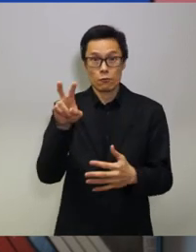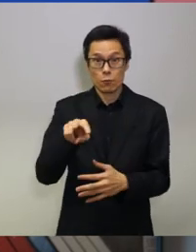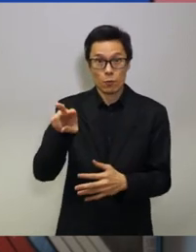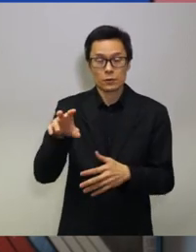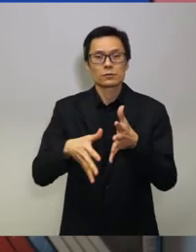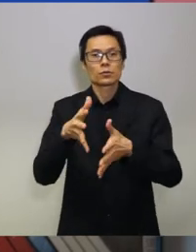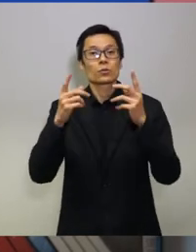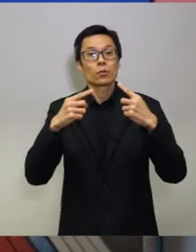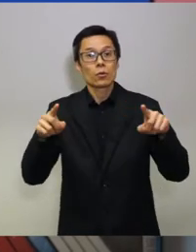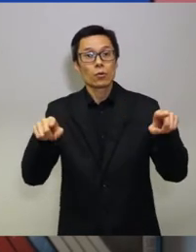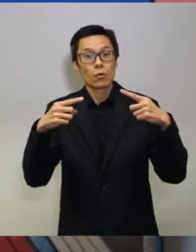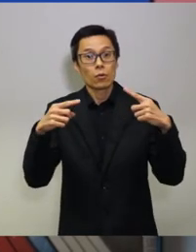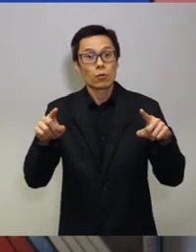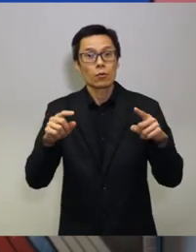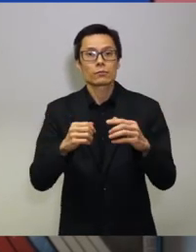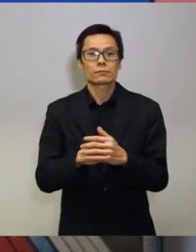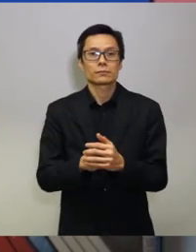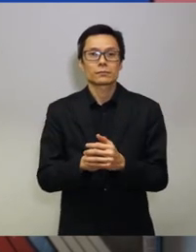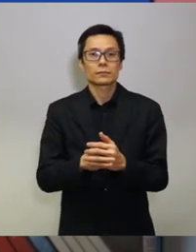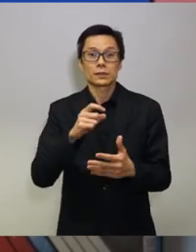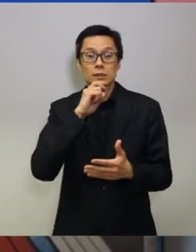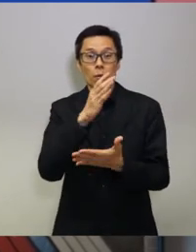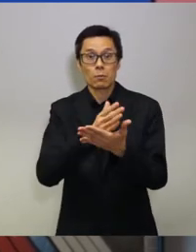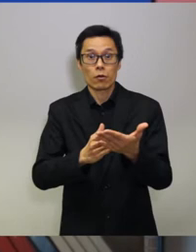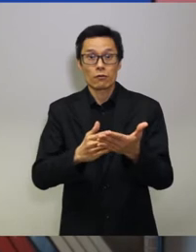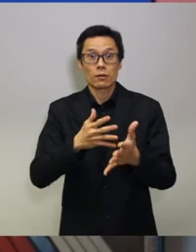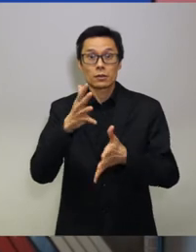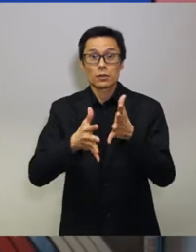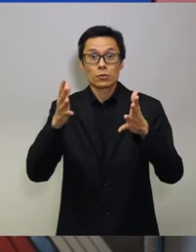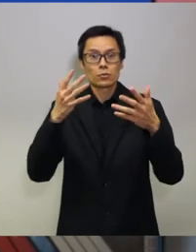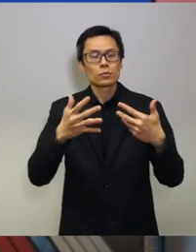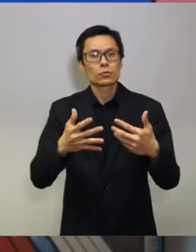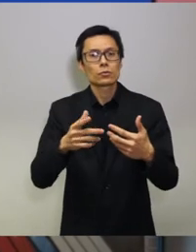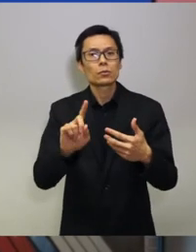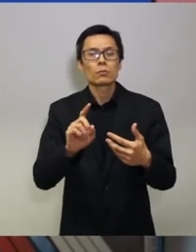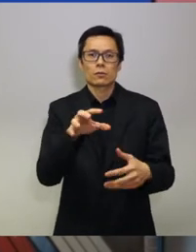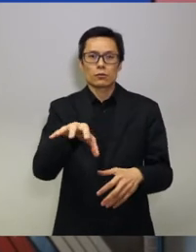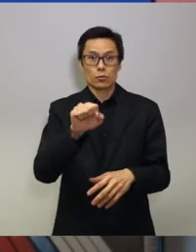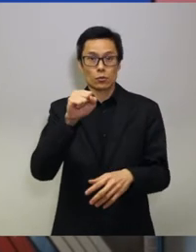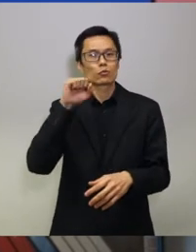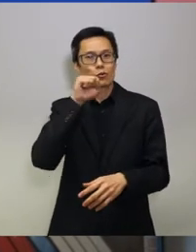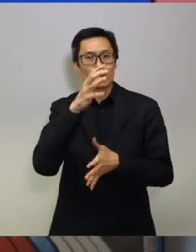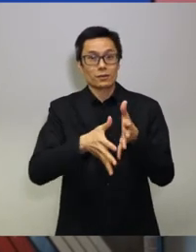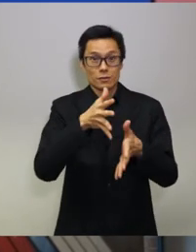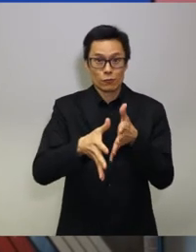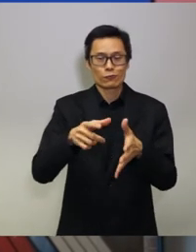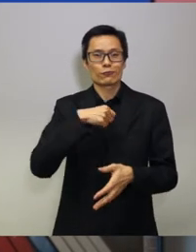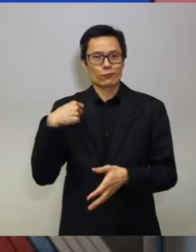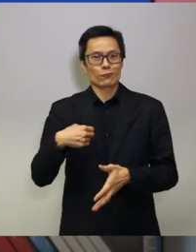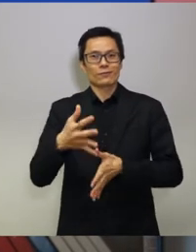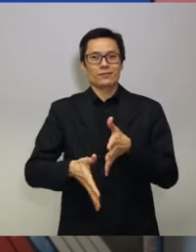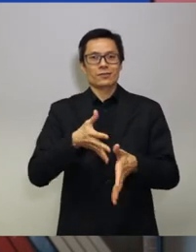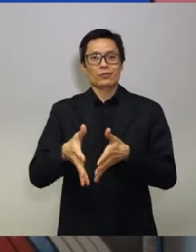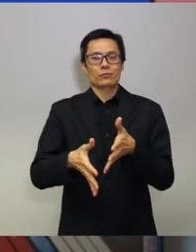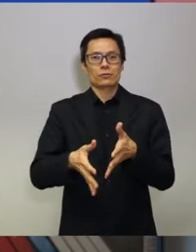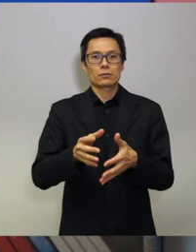上找手語歌，因為有機會網上所使用的手語是台灣手語或者是中國手語，每